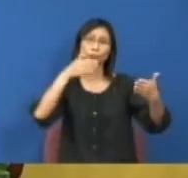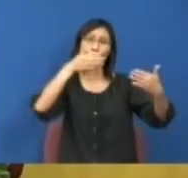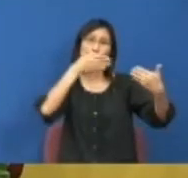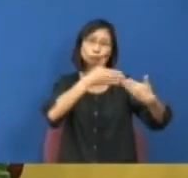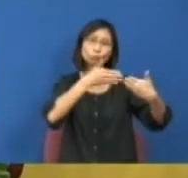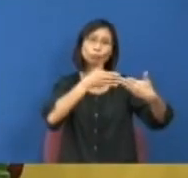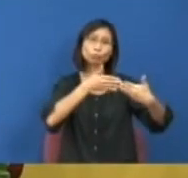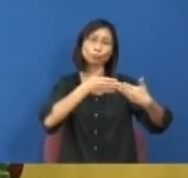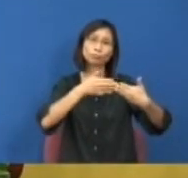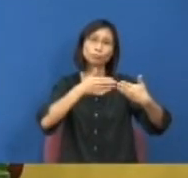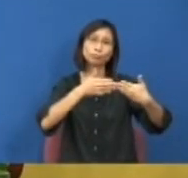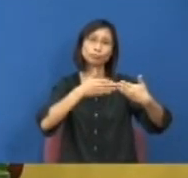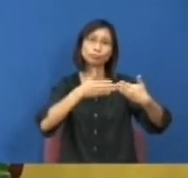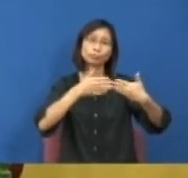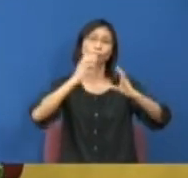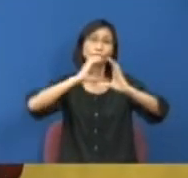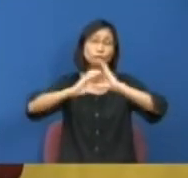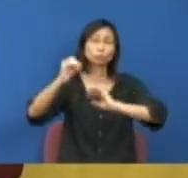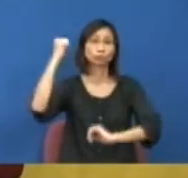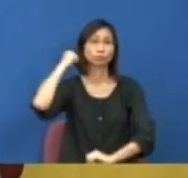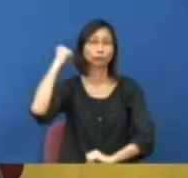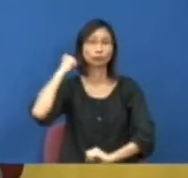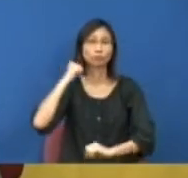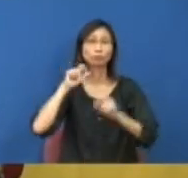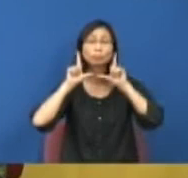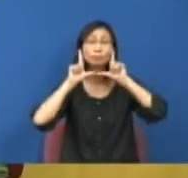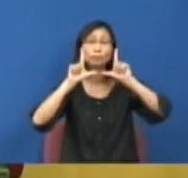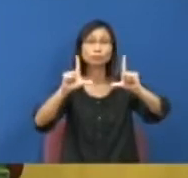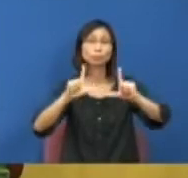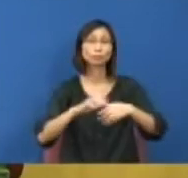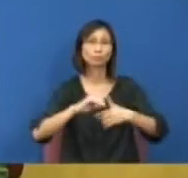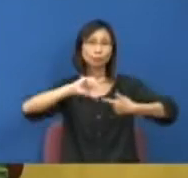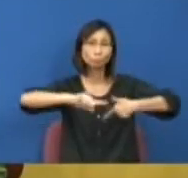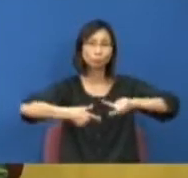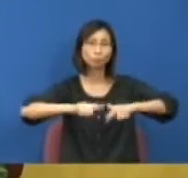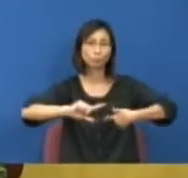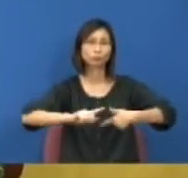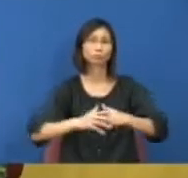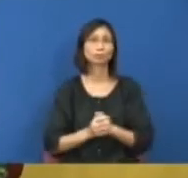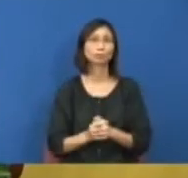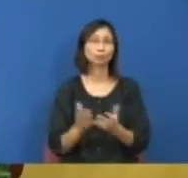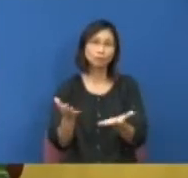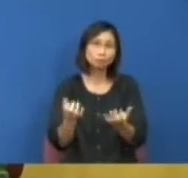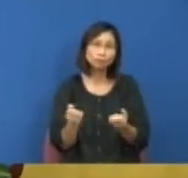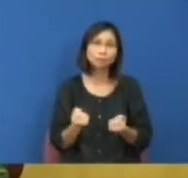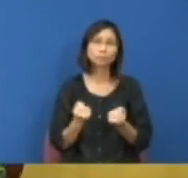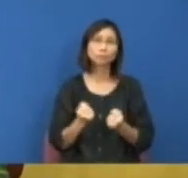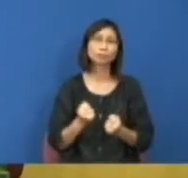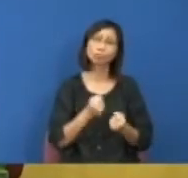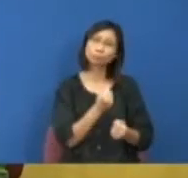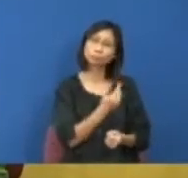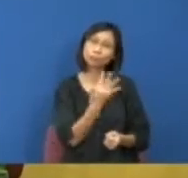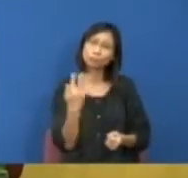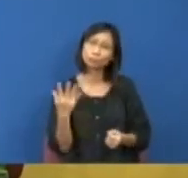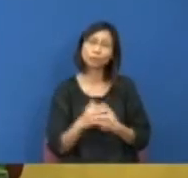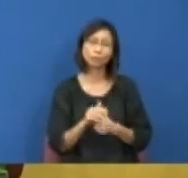量進行一個表達方式的一種形式的嗰種接受程度，慢慢其實會透過